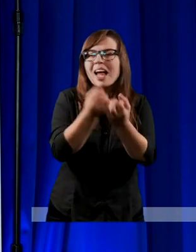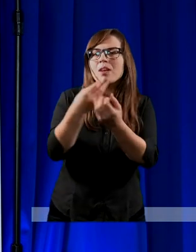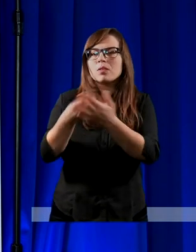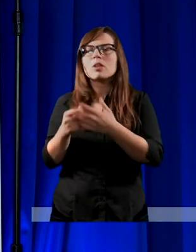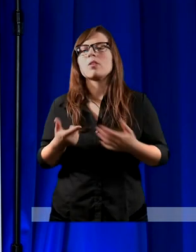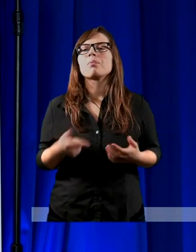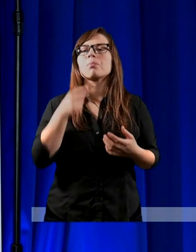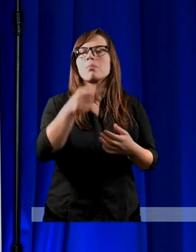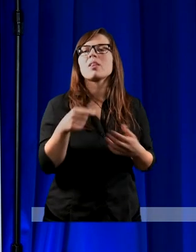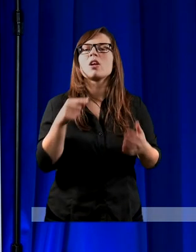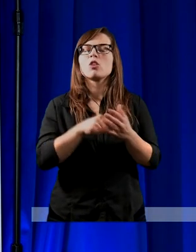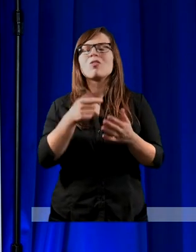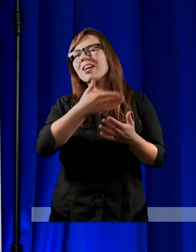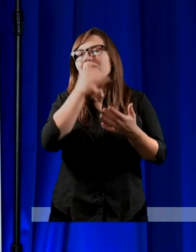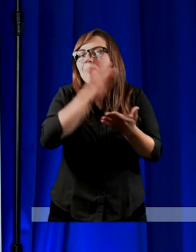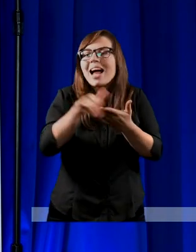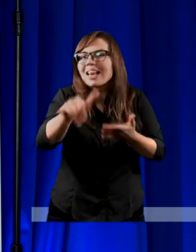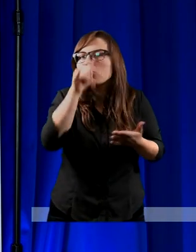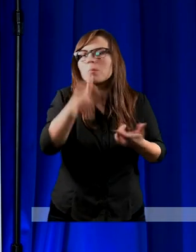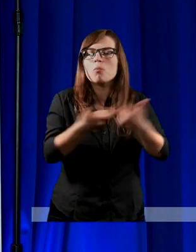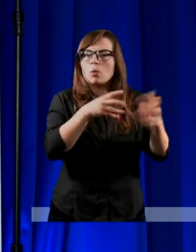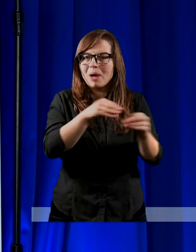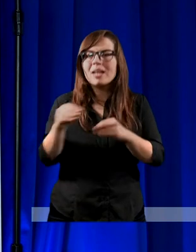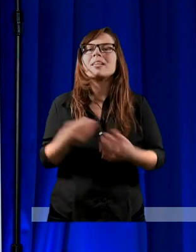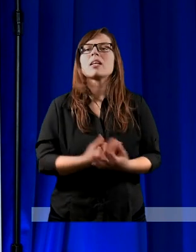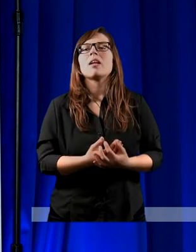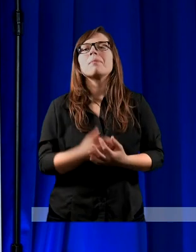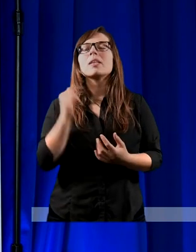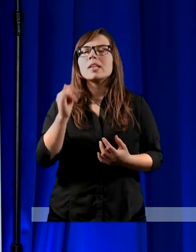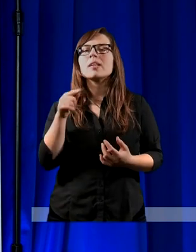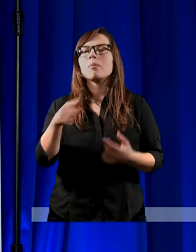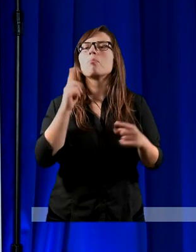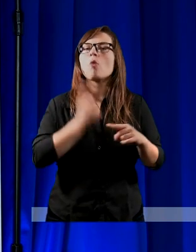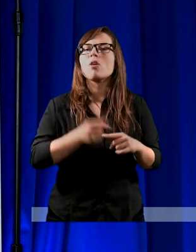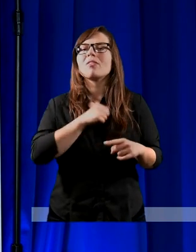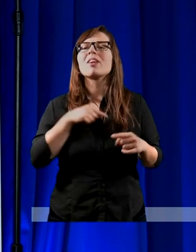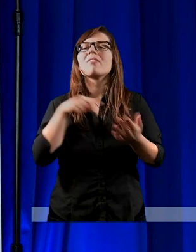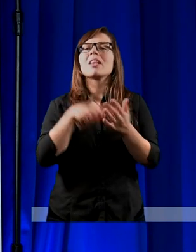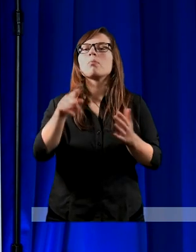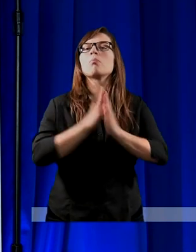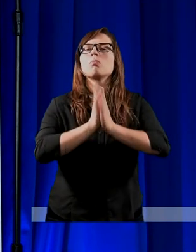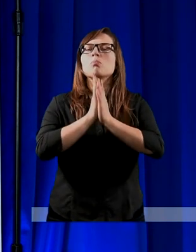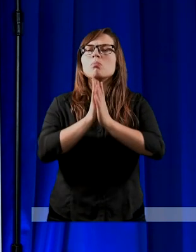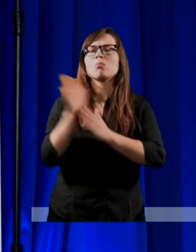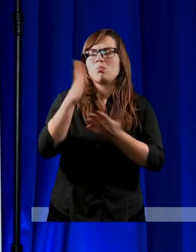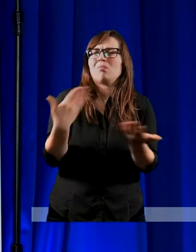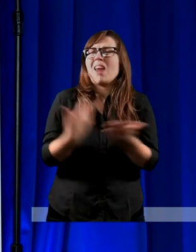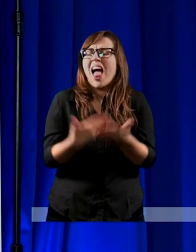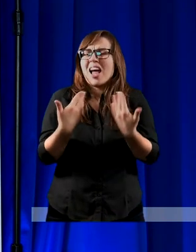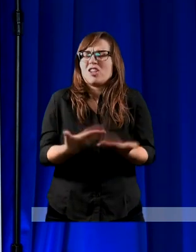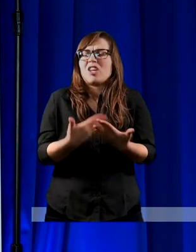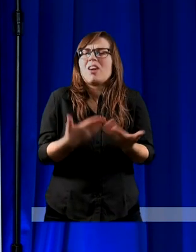że mam jeszcze 3 osoby, niestety musiałem je odwołać. No i zastanawiałem się, pytałem się Pana Boga, czemu tak się